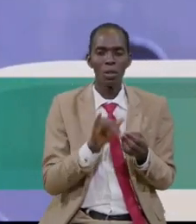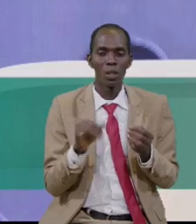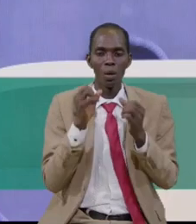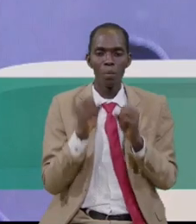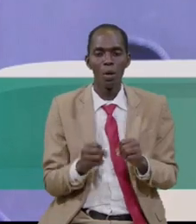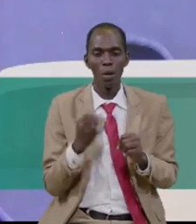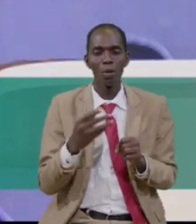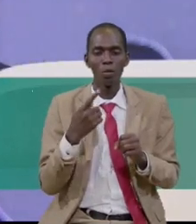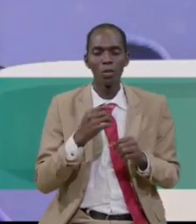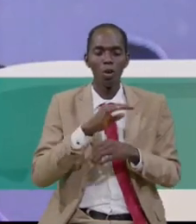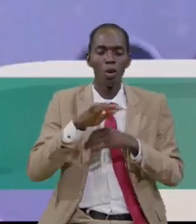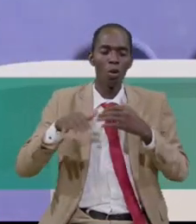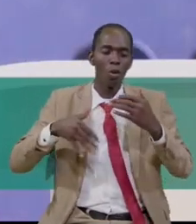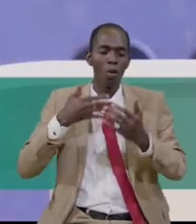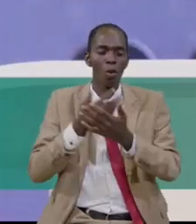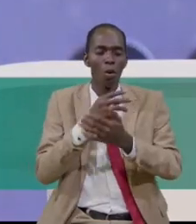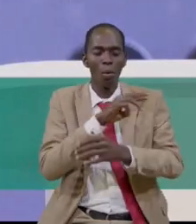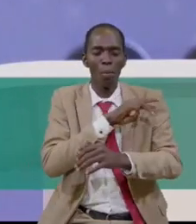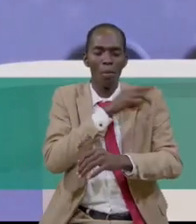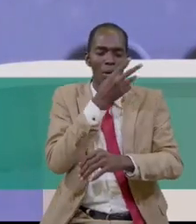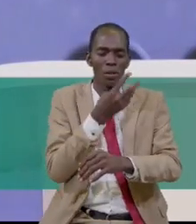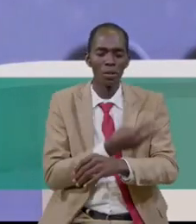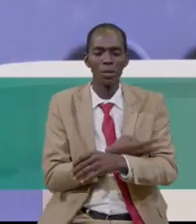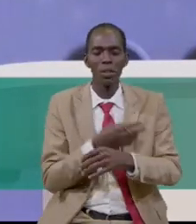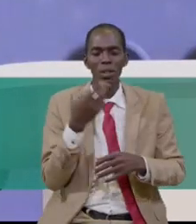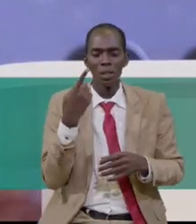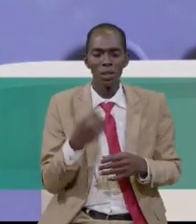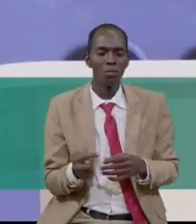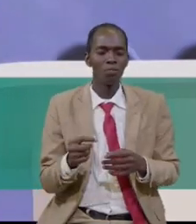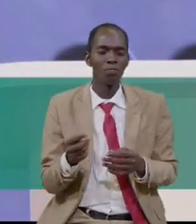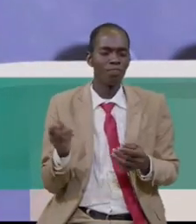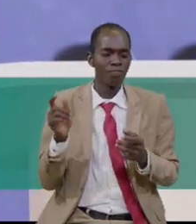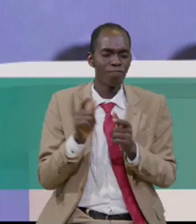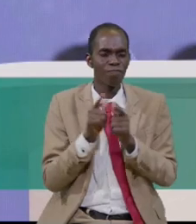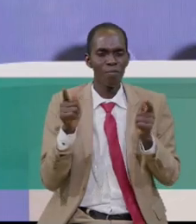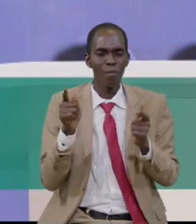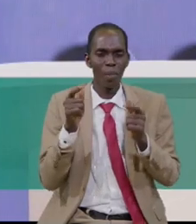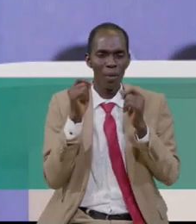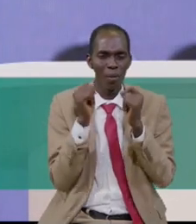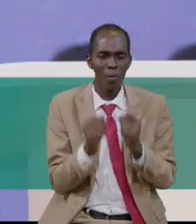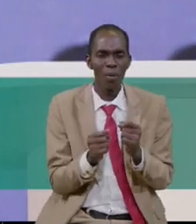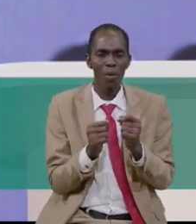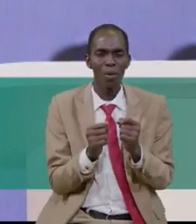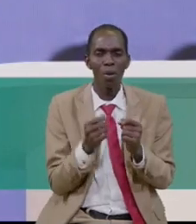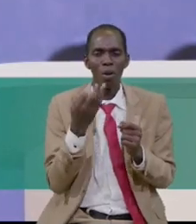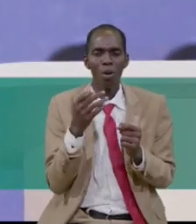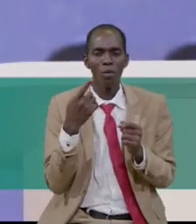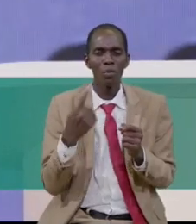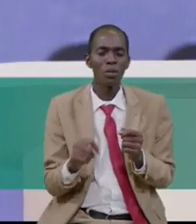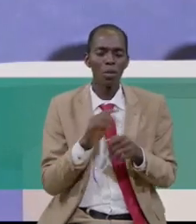Tout-Puissant qui nous soutient. La puissance extraordinaire du Tout-Puissant.